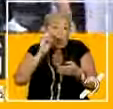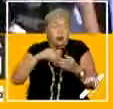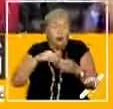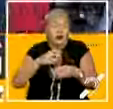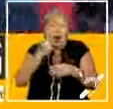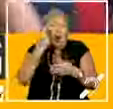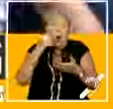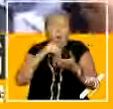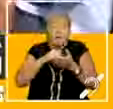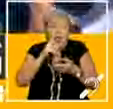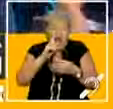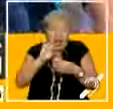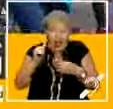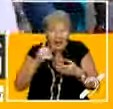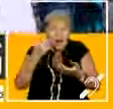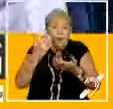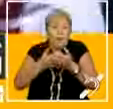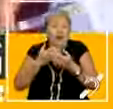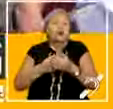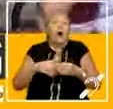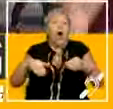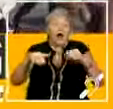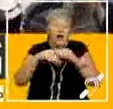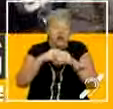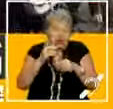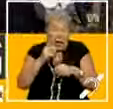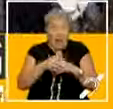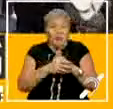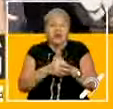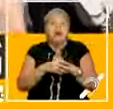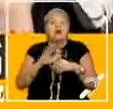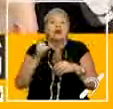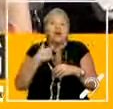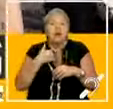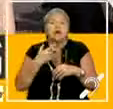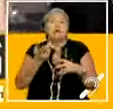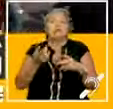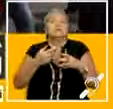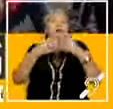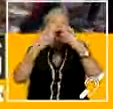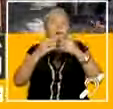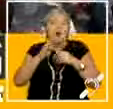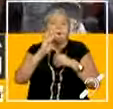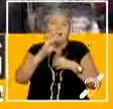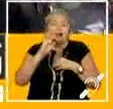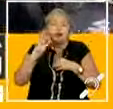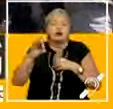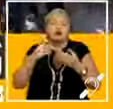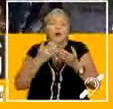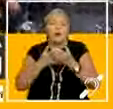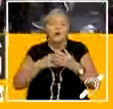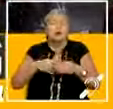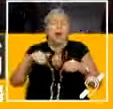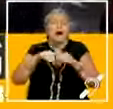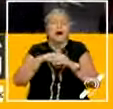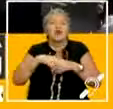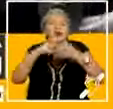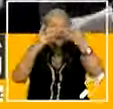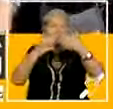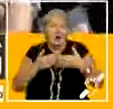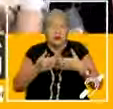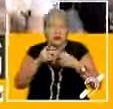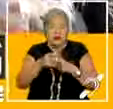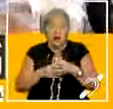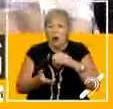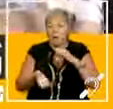de lei brut pentru personalul didactic și didactic auxiliar și 400 de lei brut pentru personalul nedidactic,